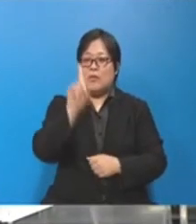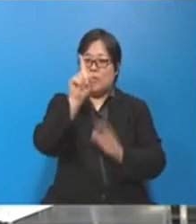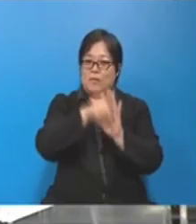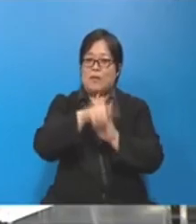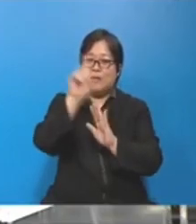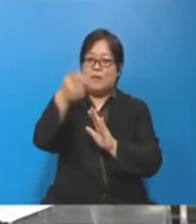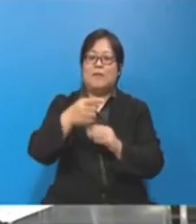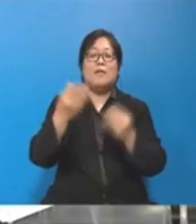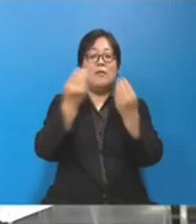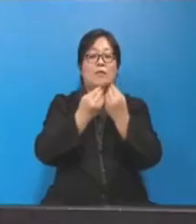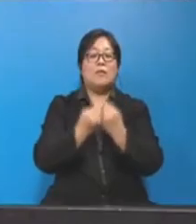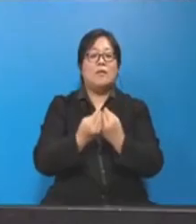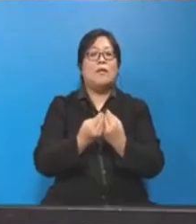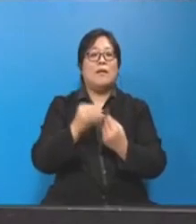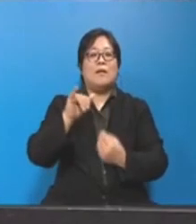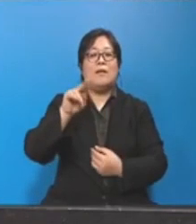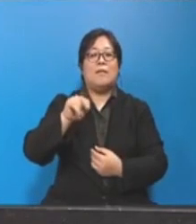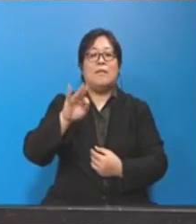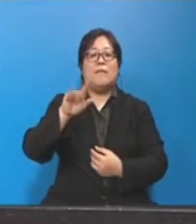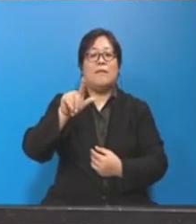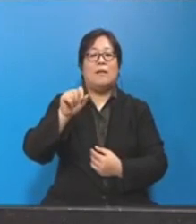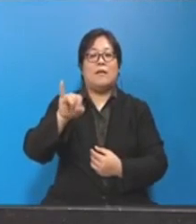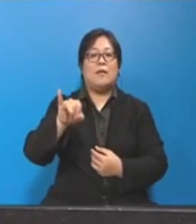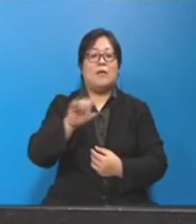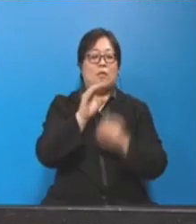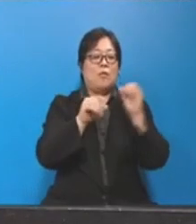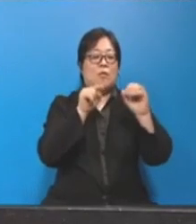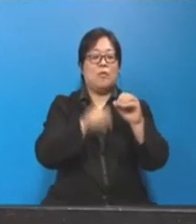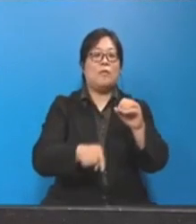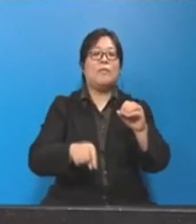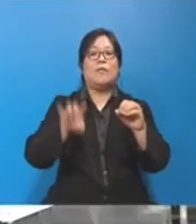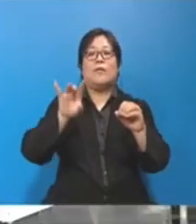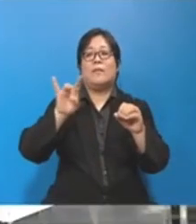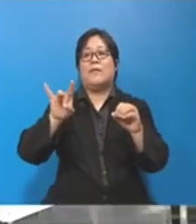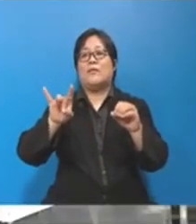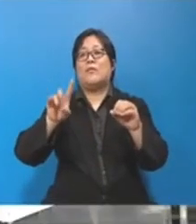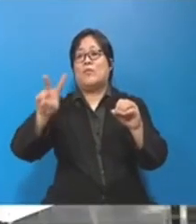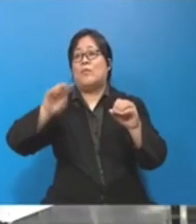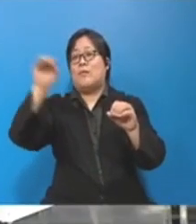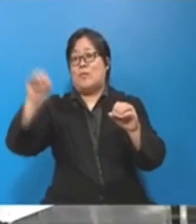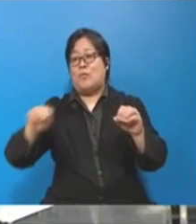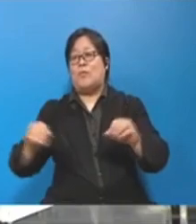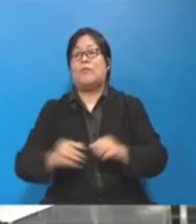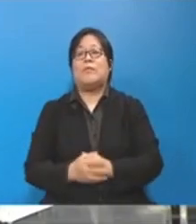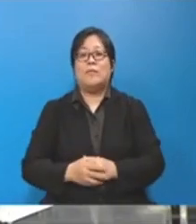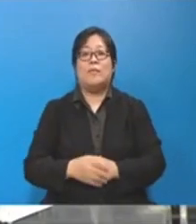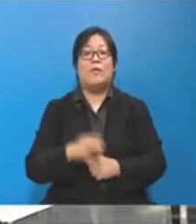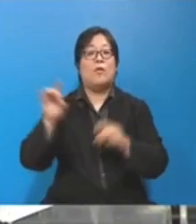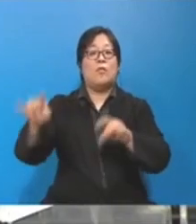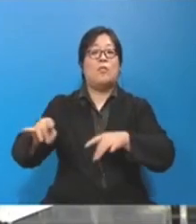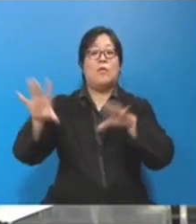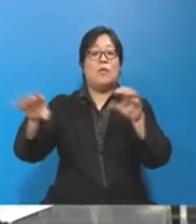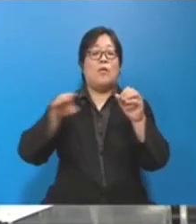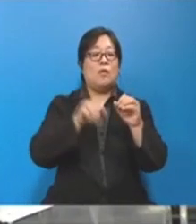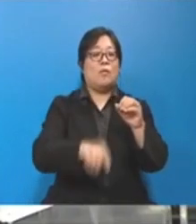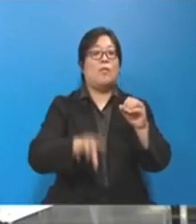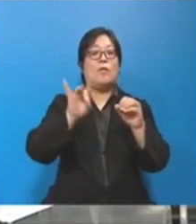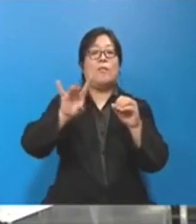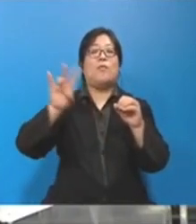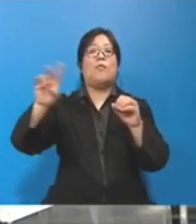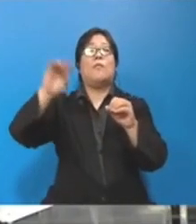Pilkada inflasi dealer debet 0480 0480 dan di Australia kosong